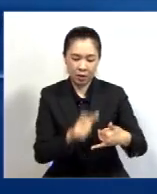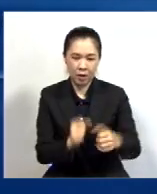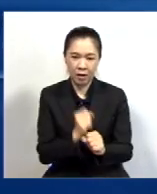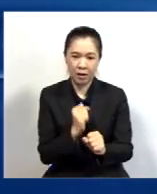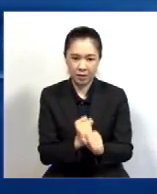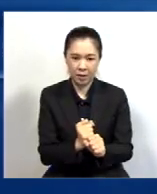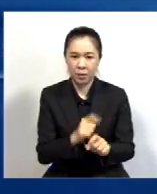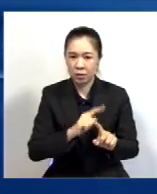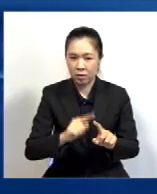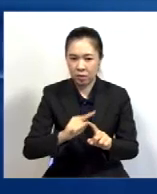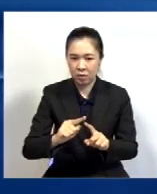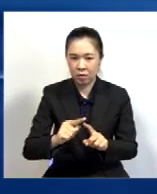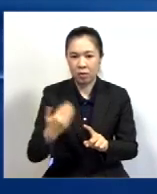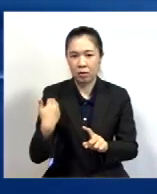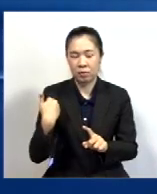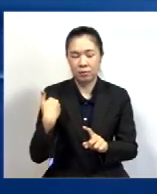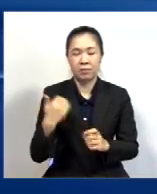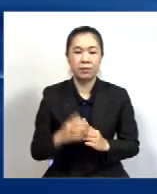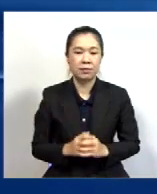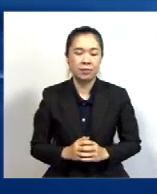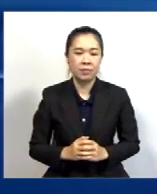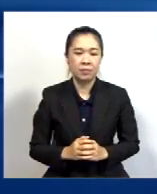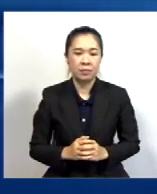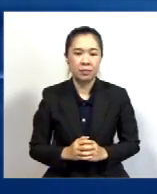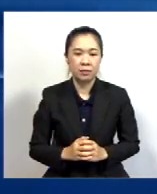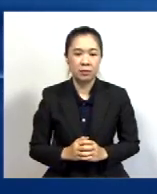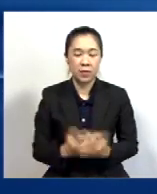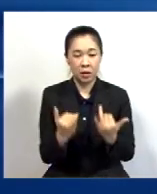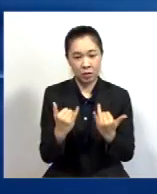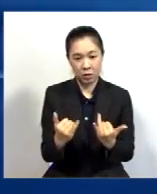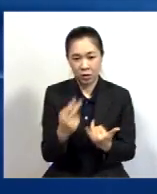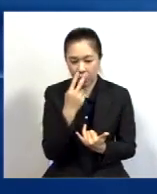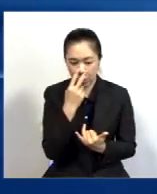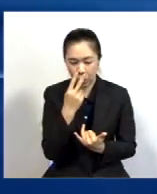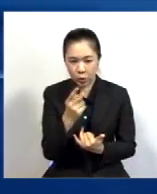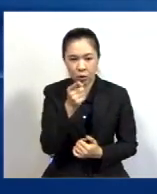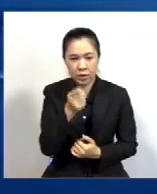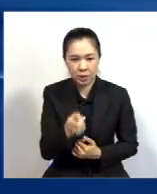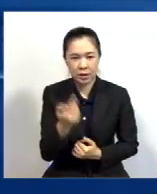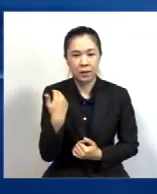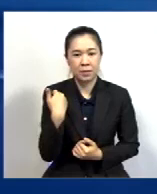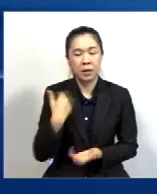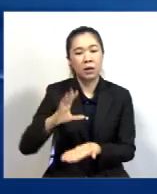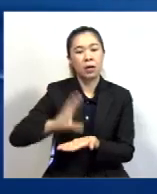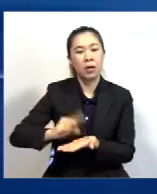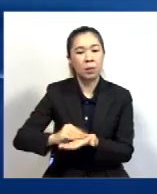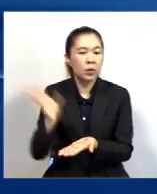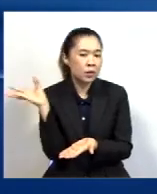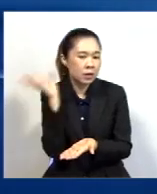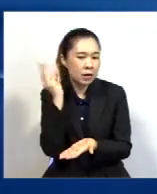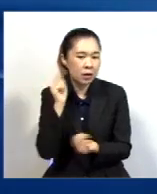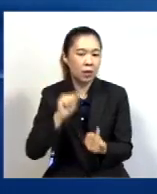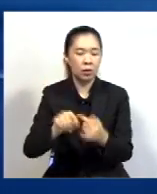ำเนินอยู่และไม่ห่างไกลเกินกว่าเหตุแต่ข้อเท็จจริงเท่าที่ปรากฏในคดีเป็นเพียงข้อมูลข่าวสารจากเว็บไซ